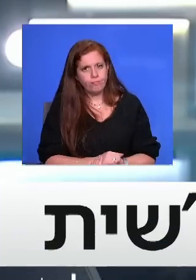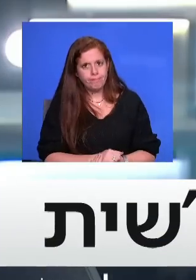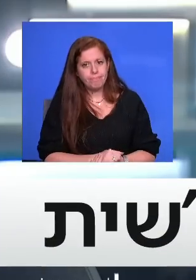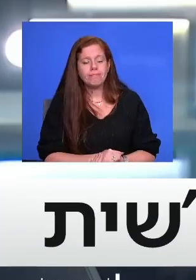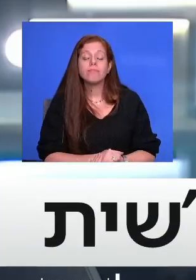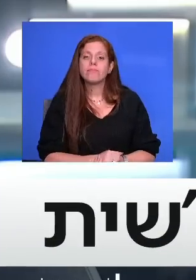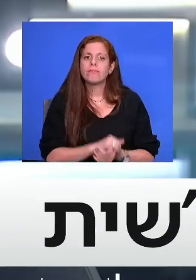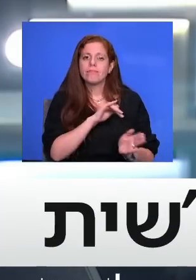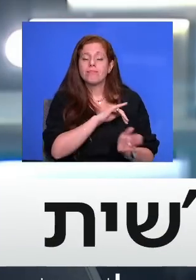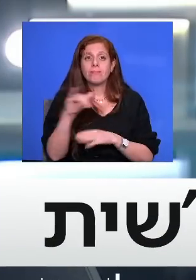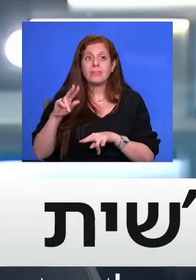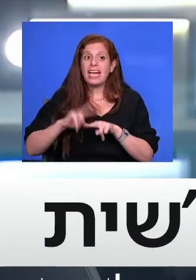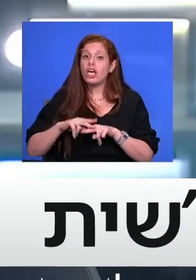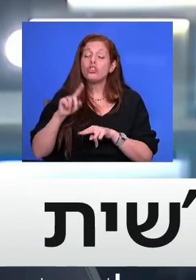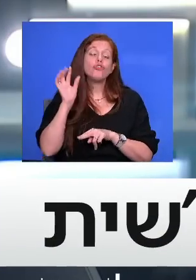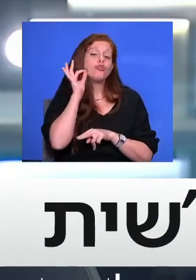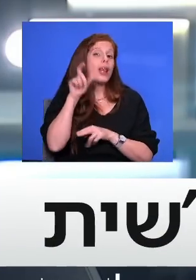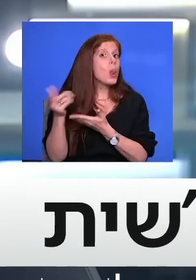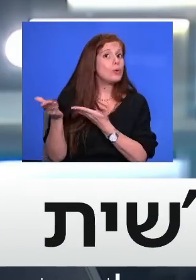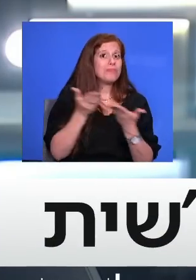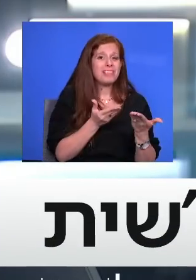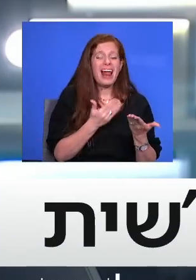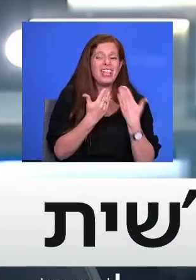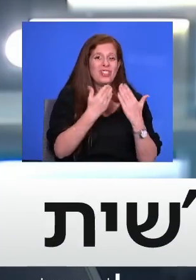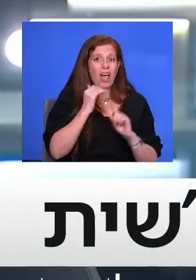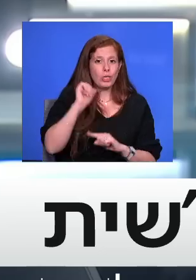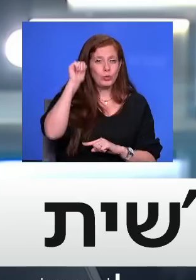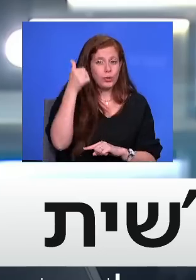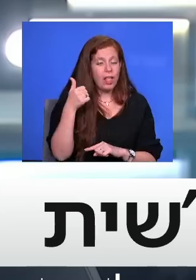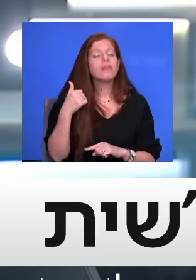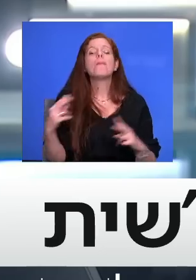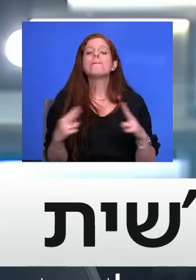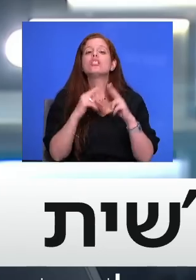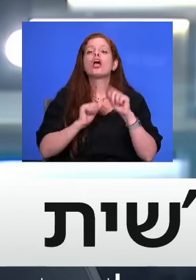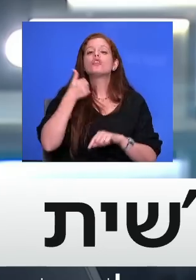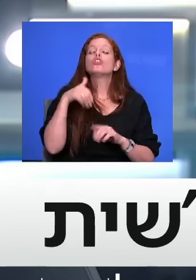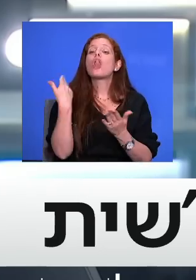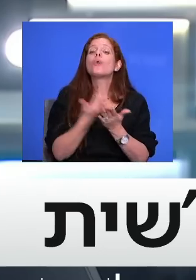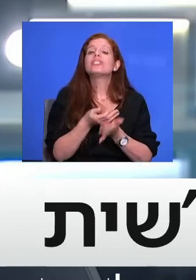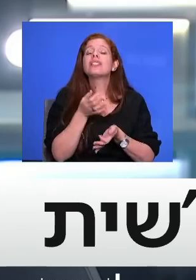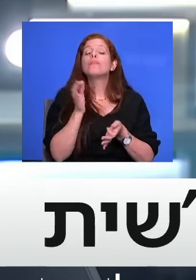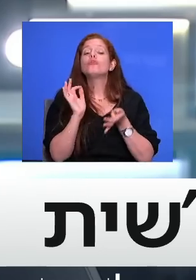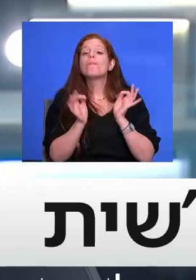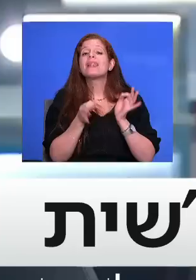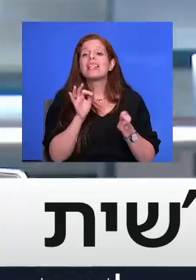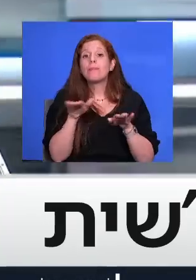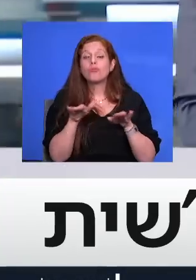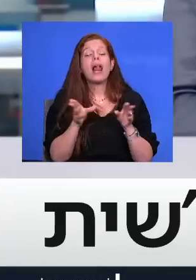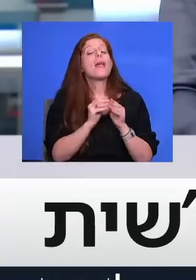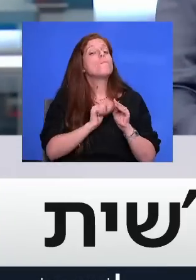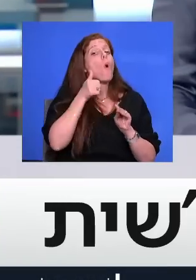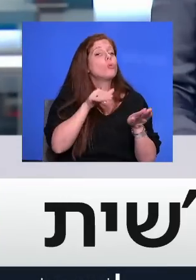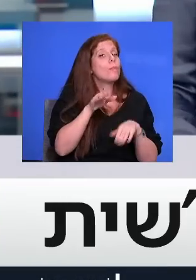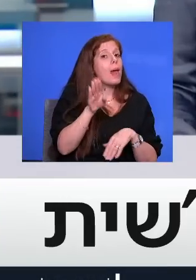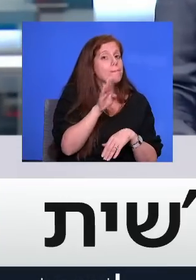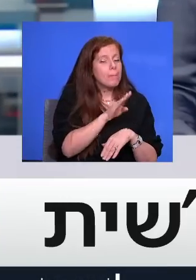אחרי שלא הוזמנה לישיבת הממשלה הראשונה ובצל המתקפות עליה, פגישה הראשונה של היועצת המשפטית לממשלה עם ראש הממשלה הנכנס נתניהו,